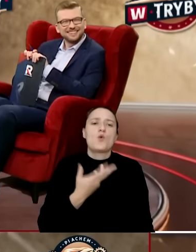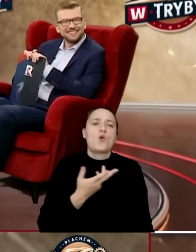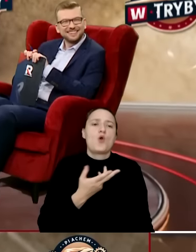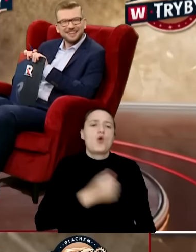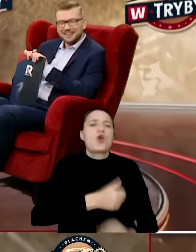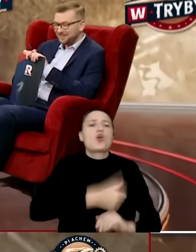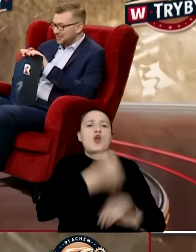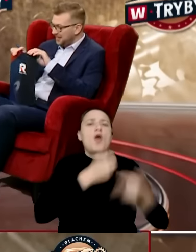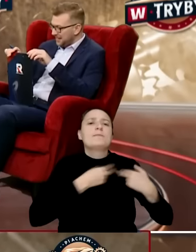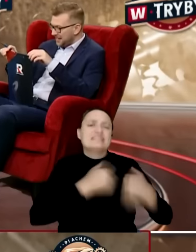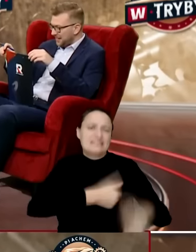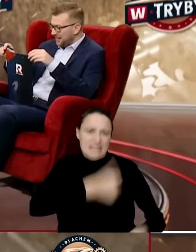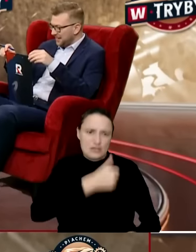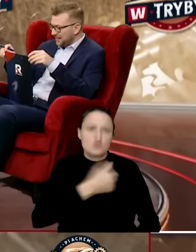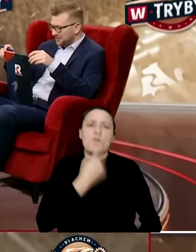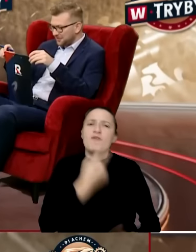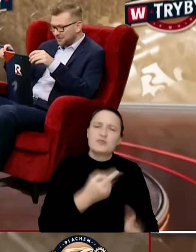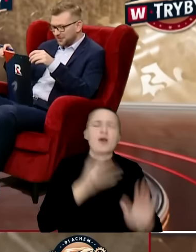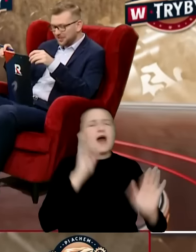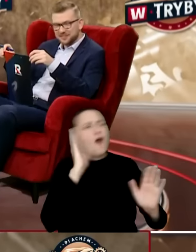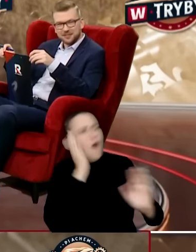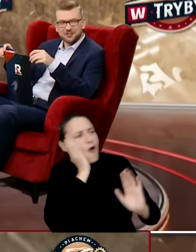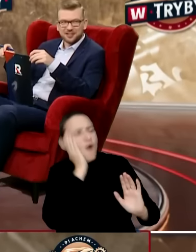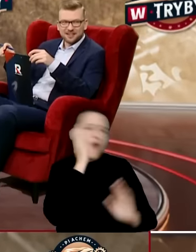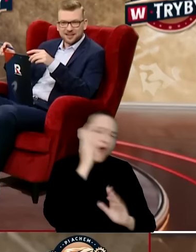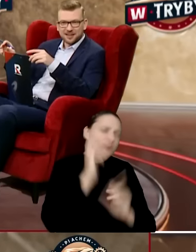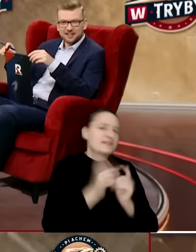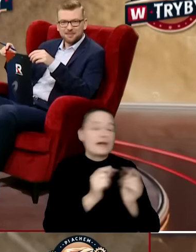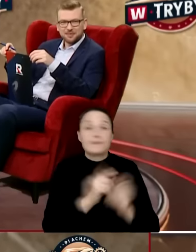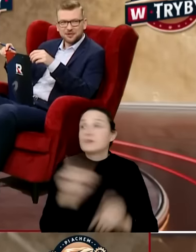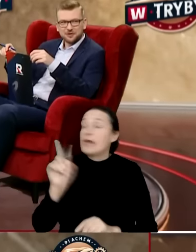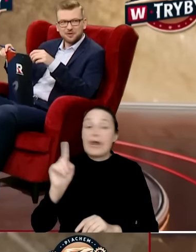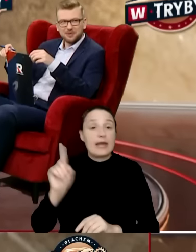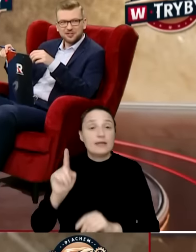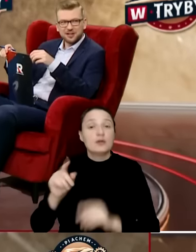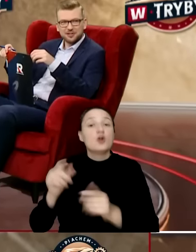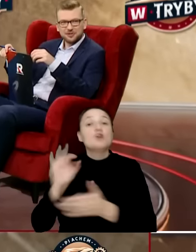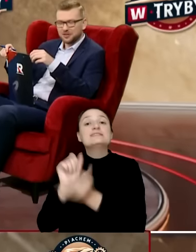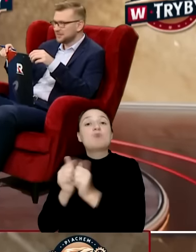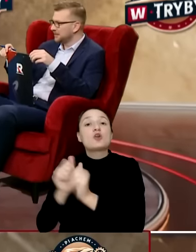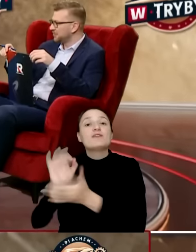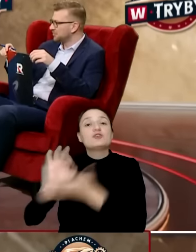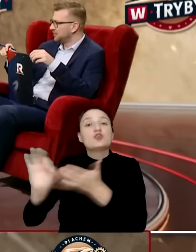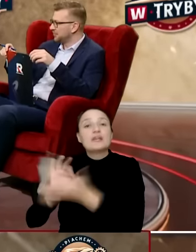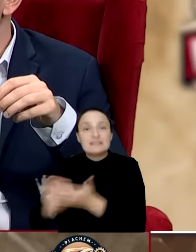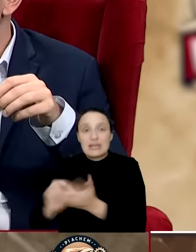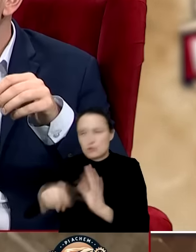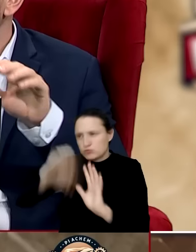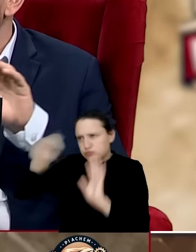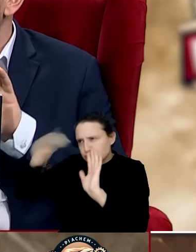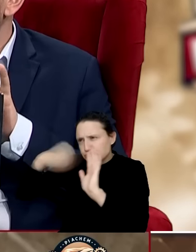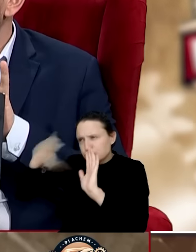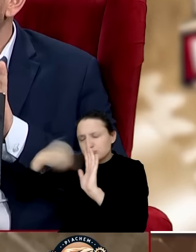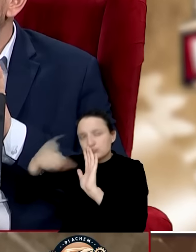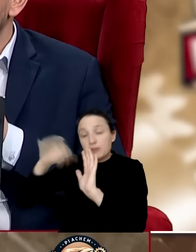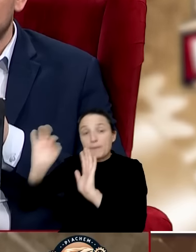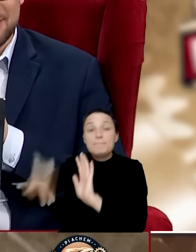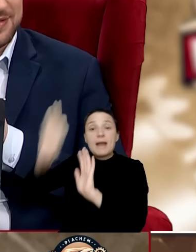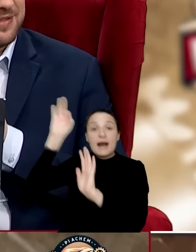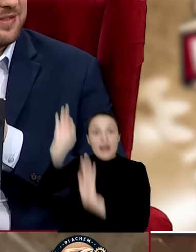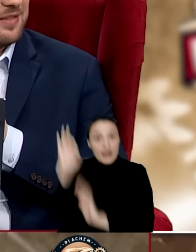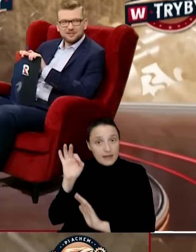ale jaja. No ale jaja to są w totalizatorze, Adrianie. Jak tam po prostu maszyna losująca poszła w ruch, to